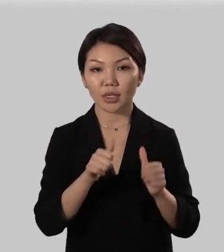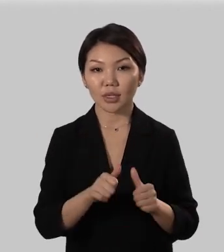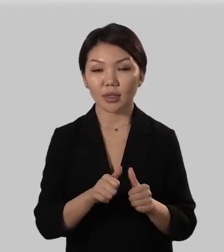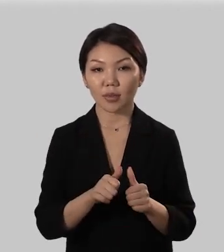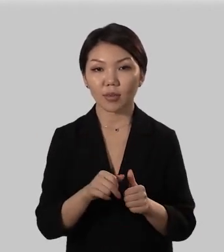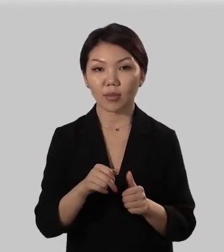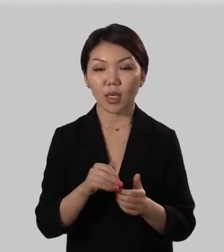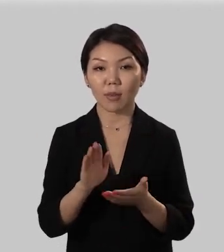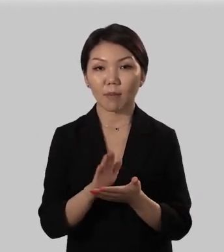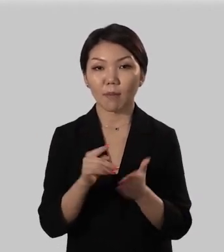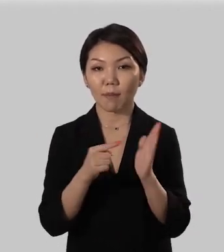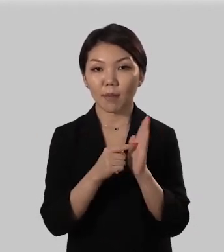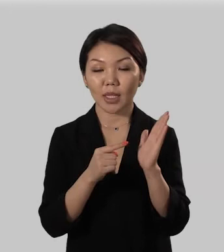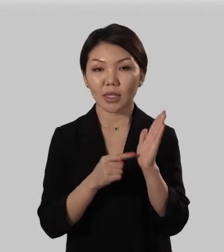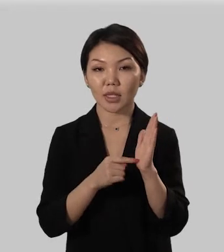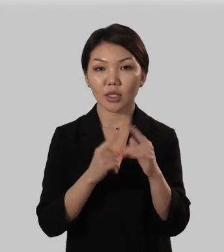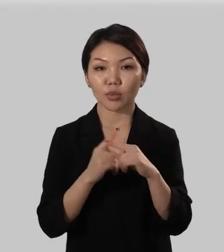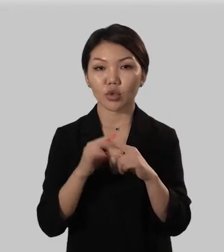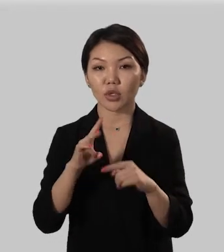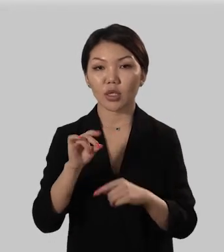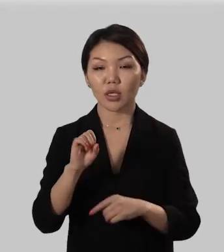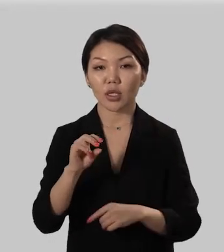поделить плюс наречие